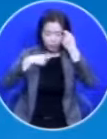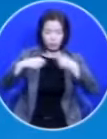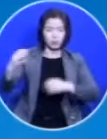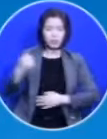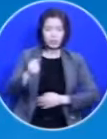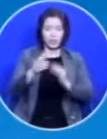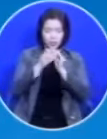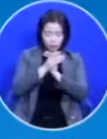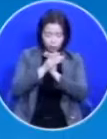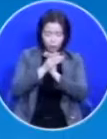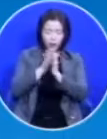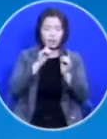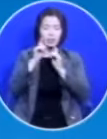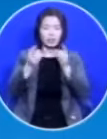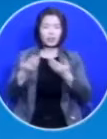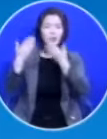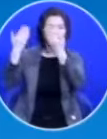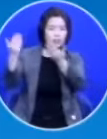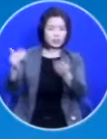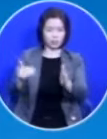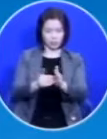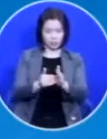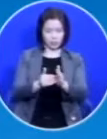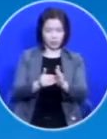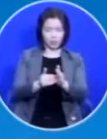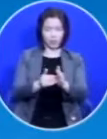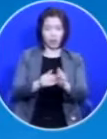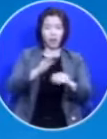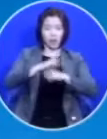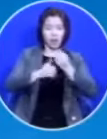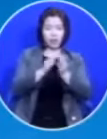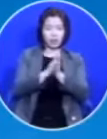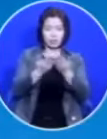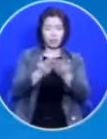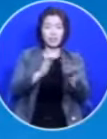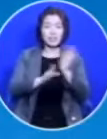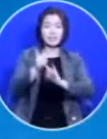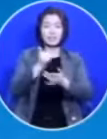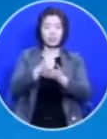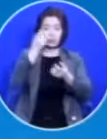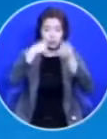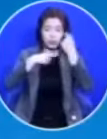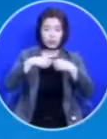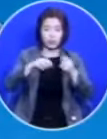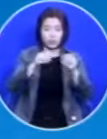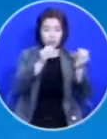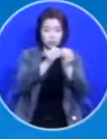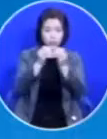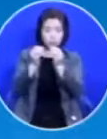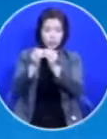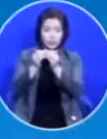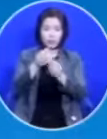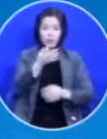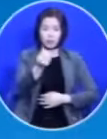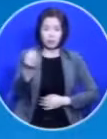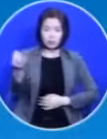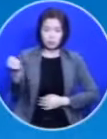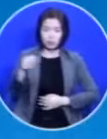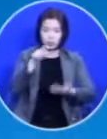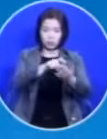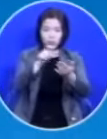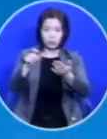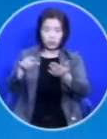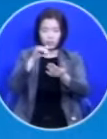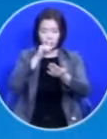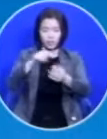기도와 원을 올리셨습니다 성경에 예수님이 우셨다는 구절이 몇 구절 나옵니다만 특별히